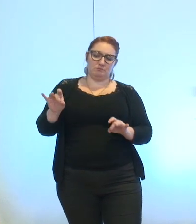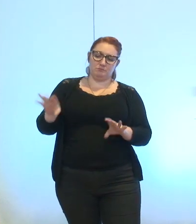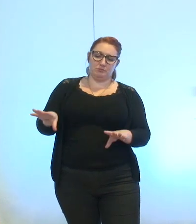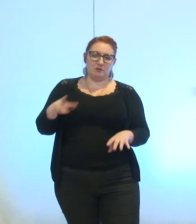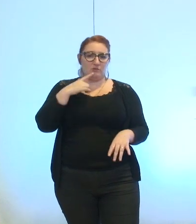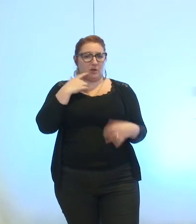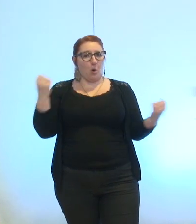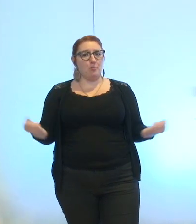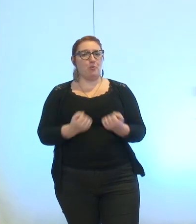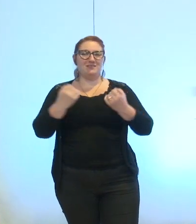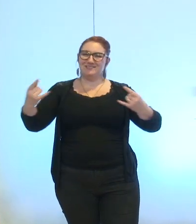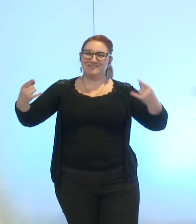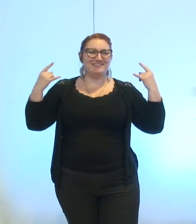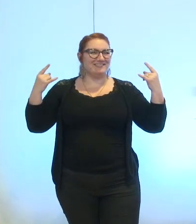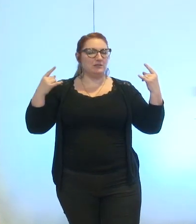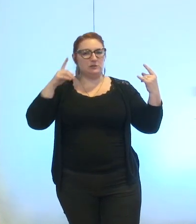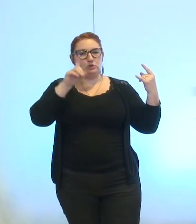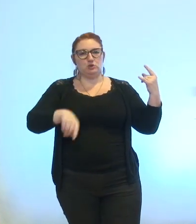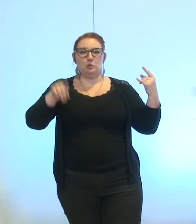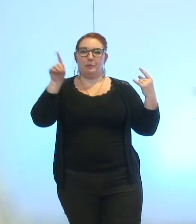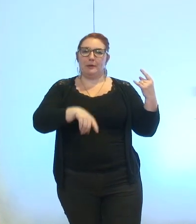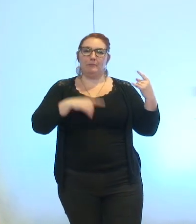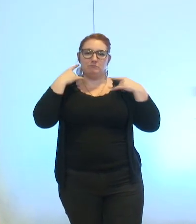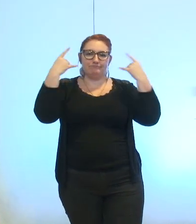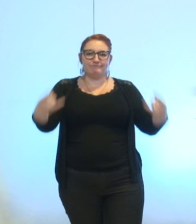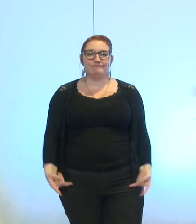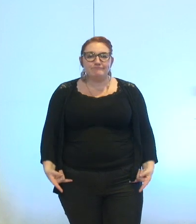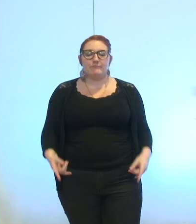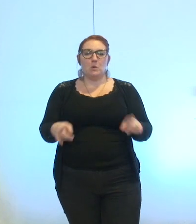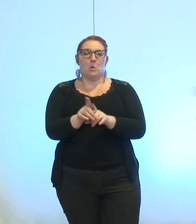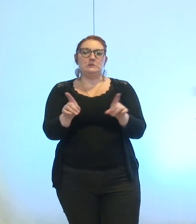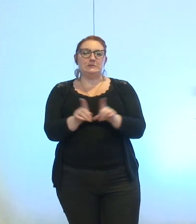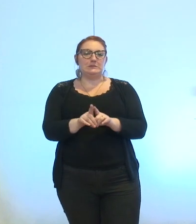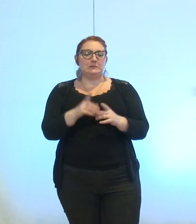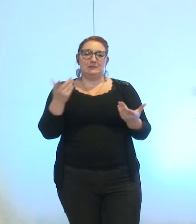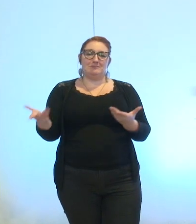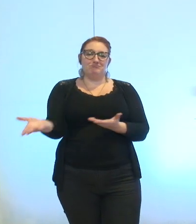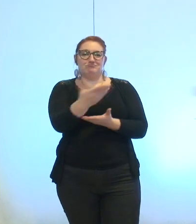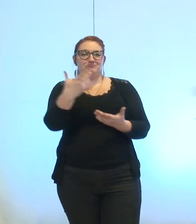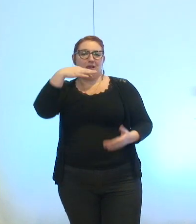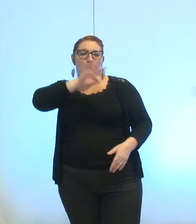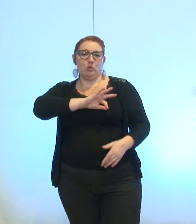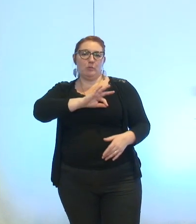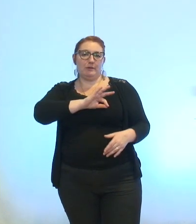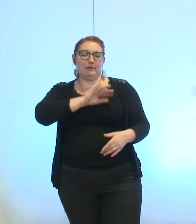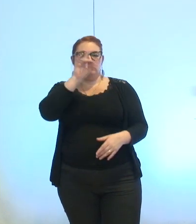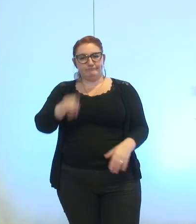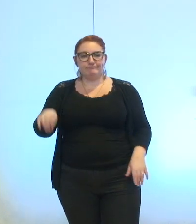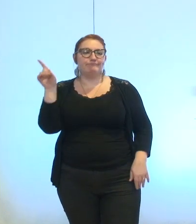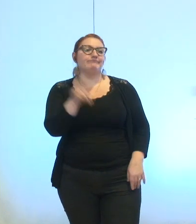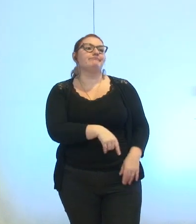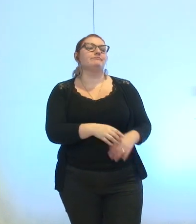visibilité qu'on supprime mais c'est aussi des retombées économiques qu'on aura plus sur le territoire quand